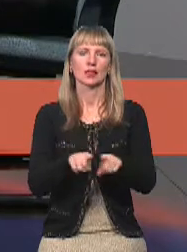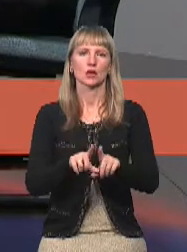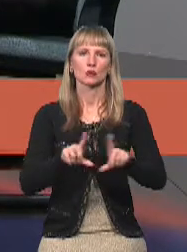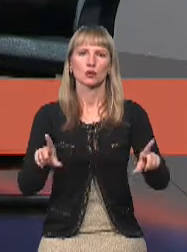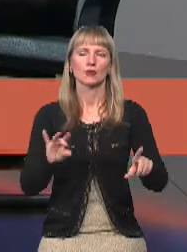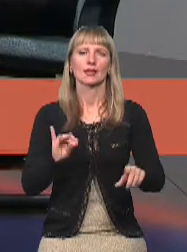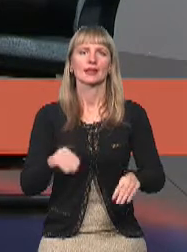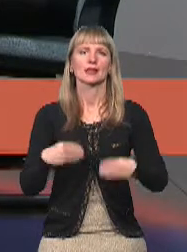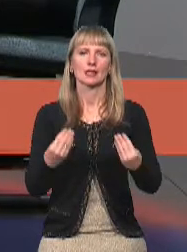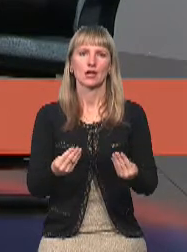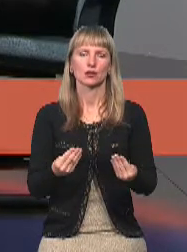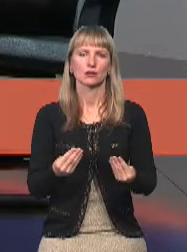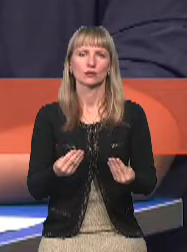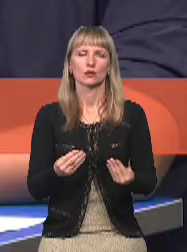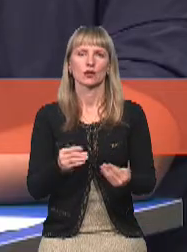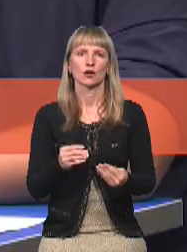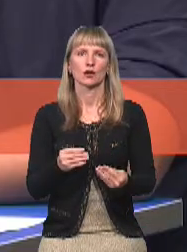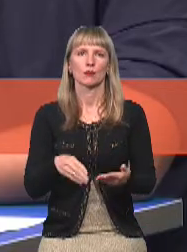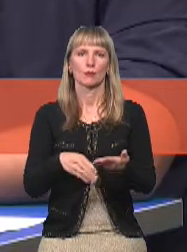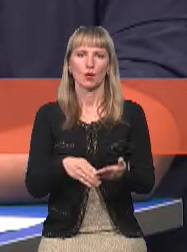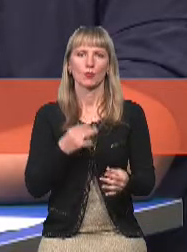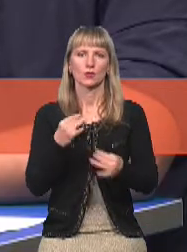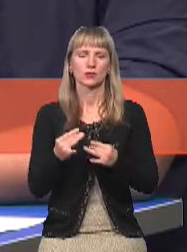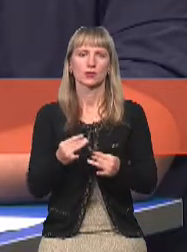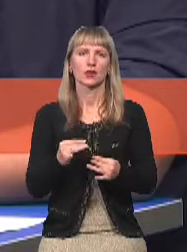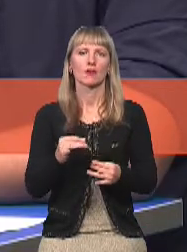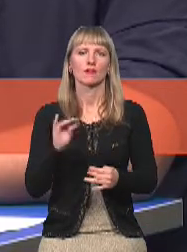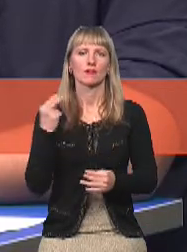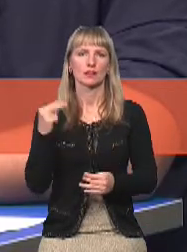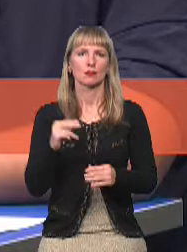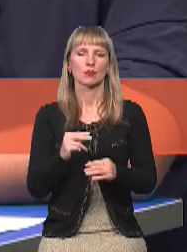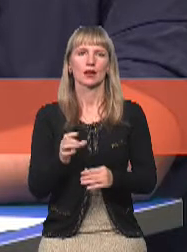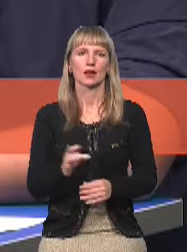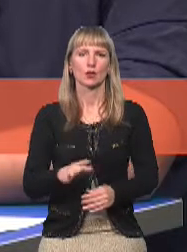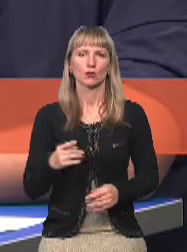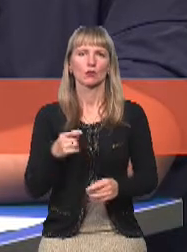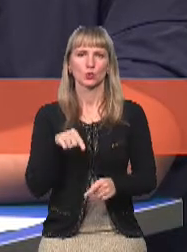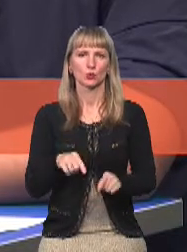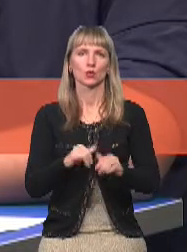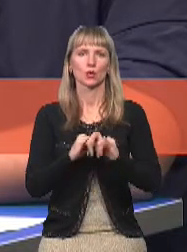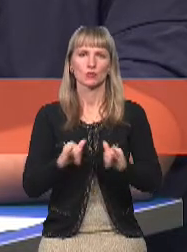надають консультації. І я знаю, що в Запорізькому регіоні це досить розвинено. Я навіть коли відвідувала